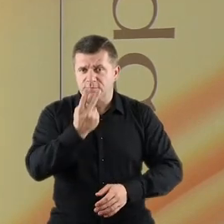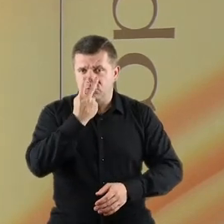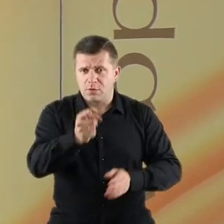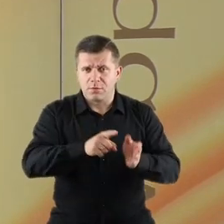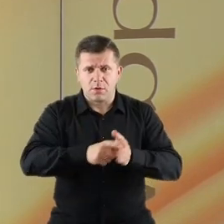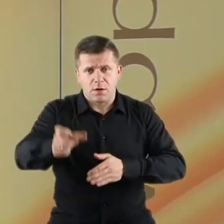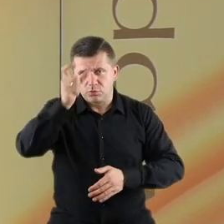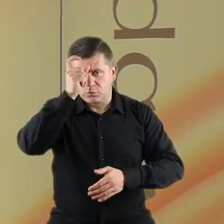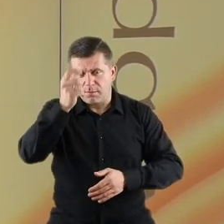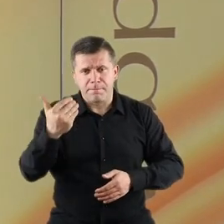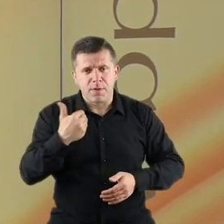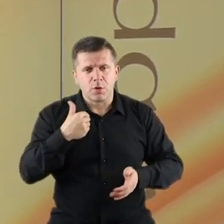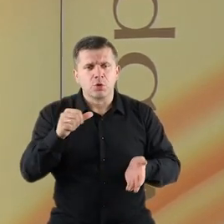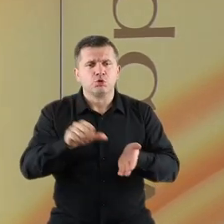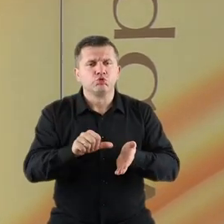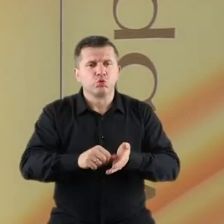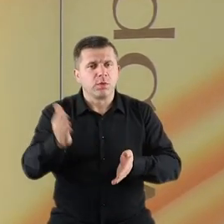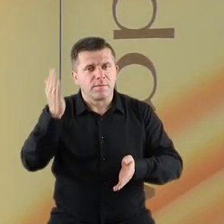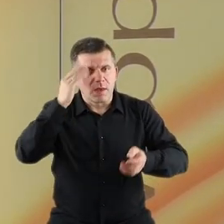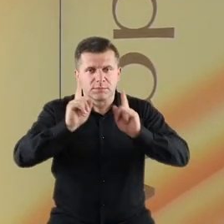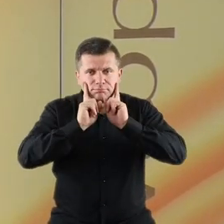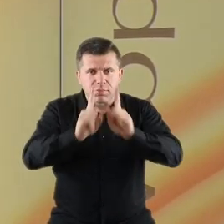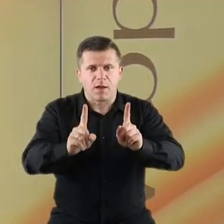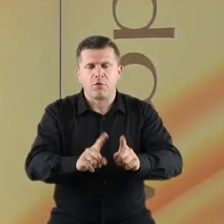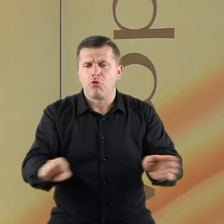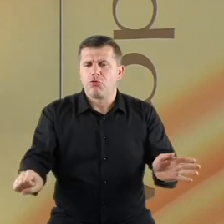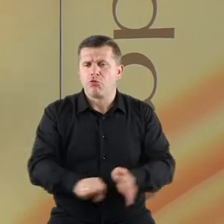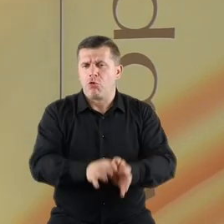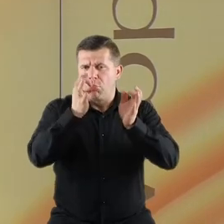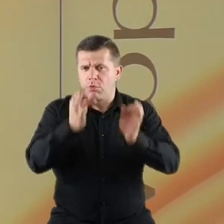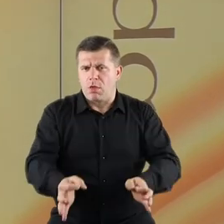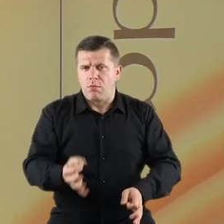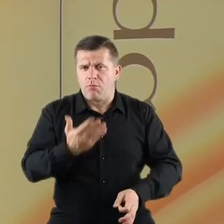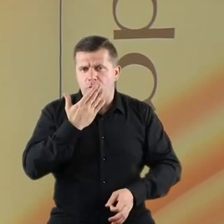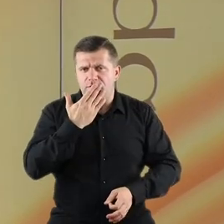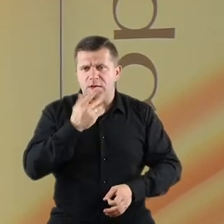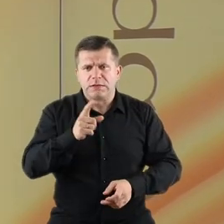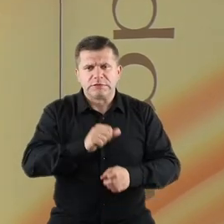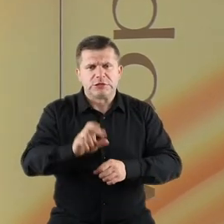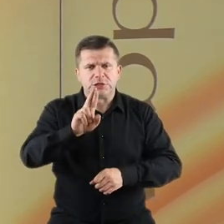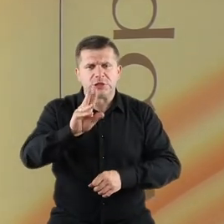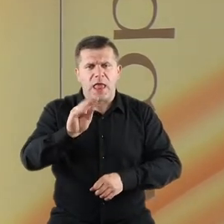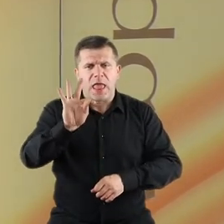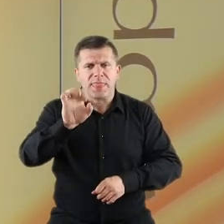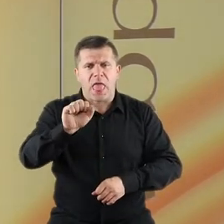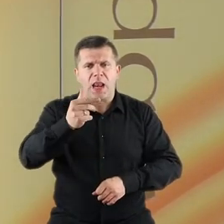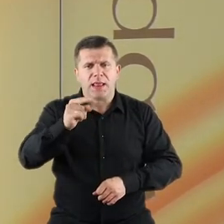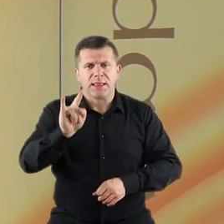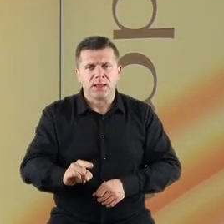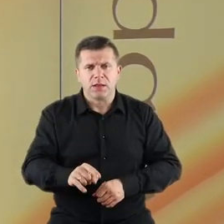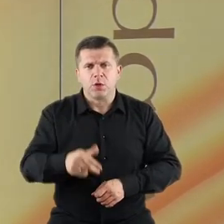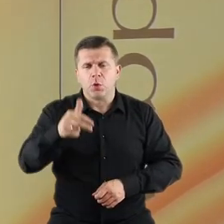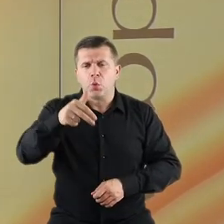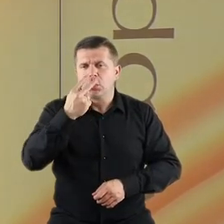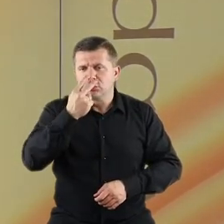człowieka był źródłem wiedzy prawdziwej do tej pory mówimy rzetelny rzetelny z rzetelny ujrzeć